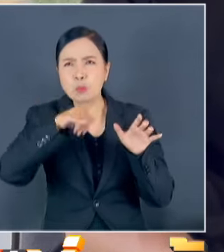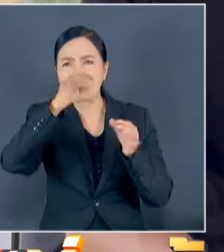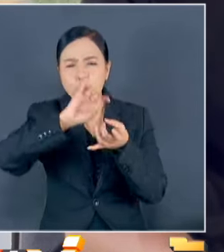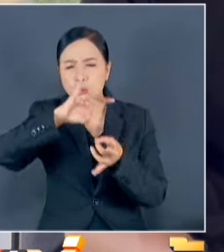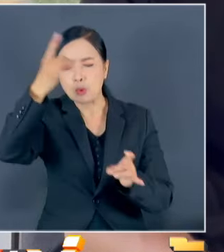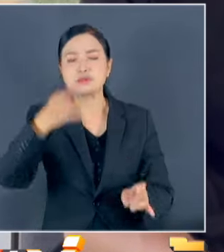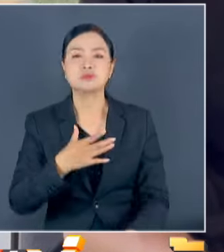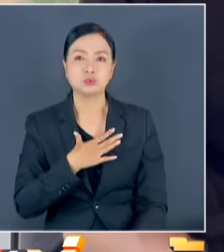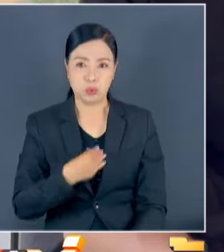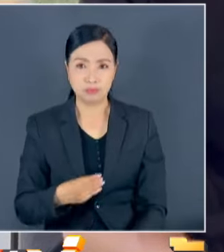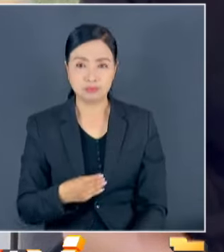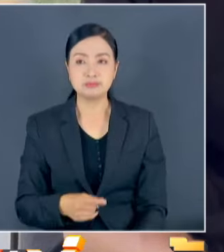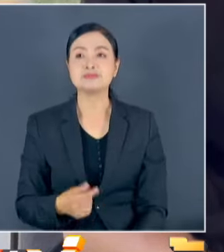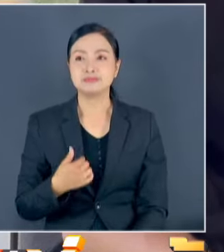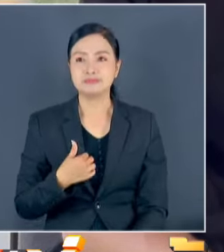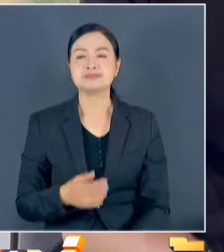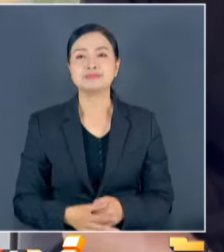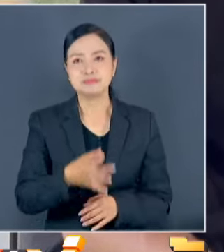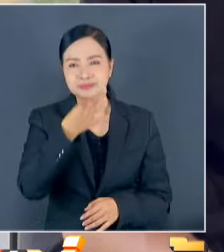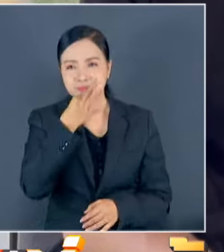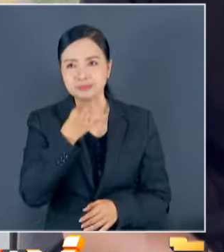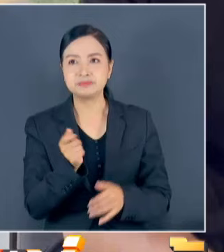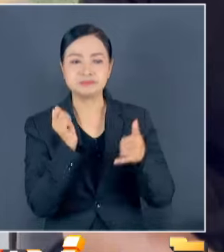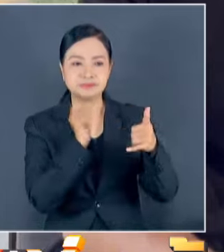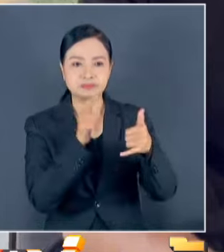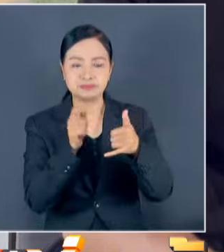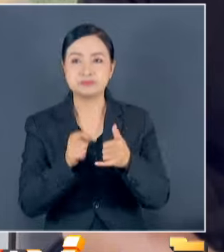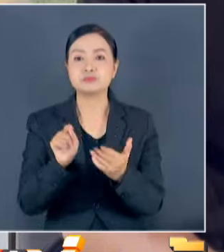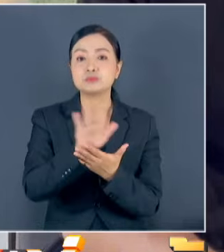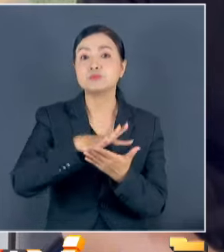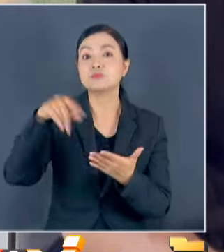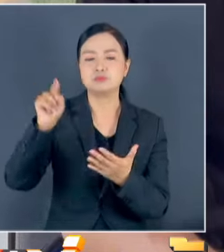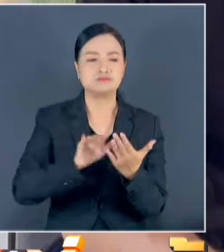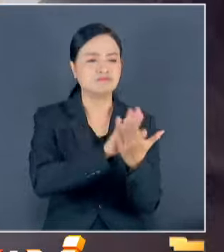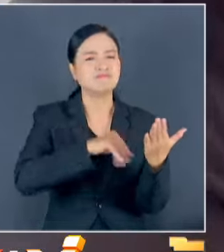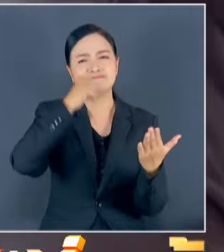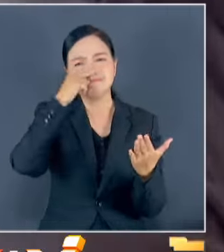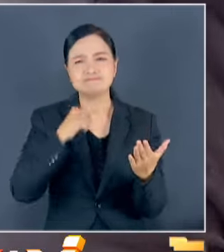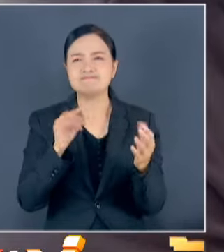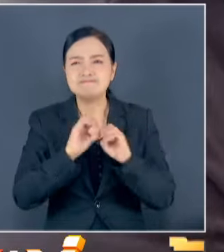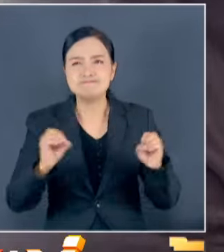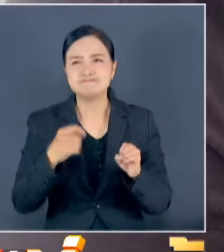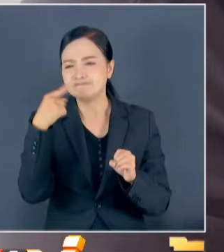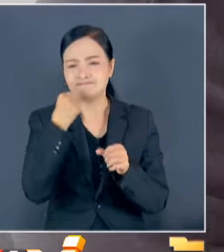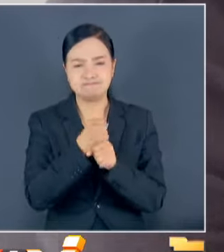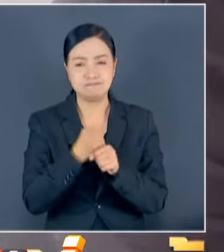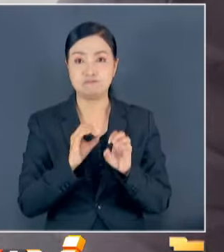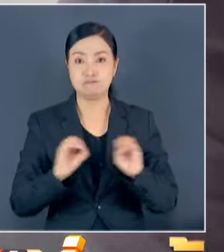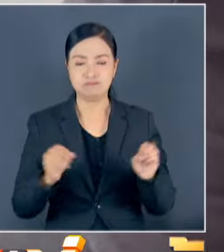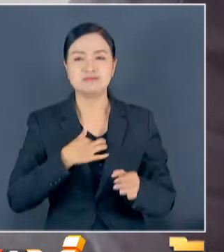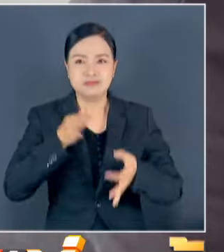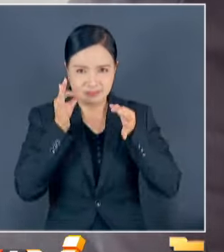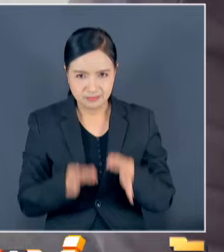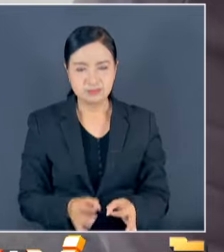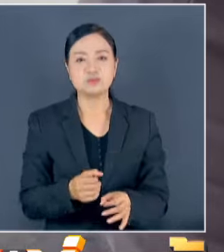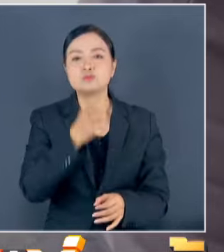ก่อนหน้านี้ทราบมาว่ามีอาชีพรับจ้างล่าท้าผีในต่างประเทศแต่ที่ประเทศไทยเนี่ยไม่มีใครทำครับยังไม่มีจึงตัดสินใจมาล